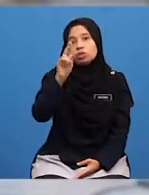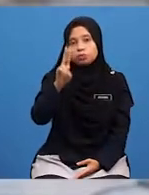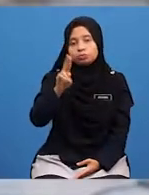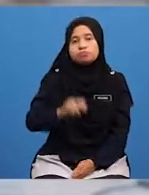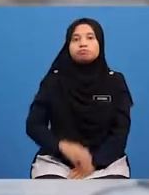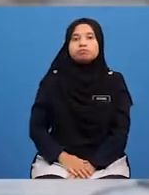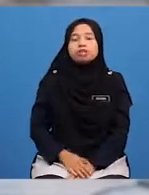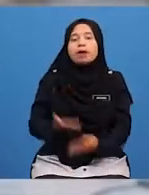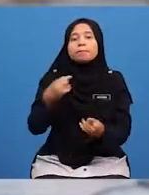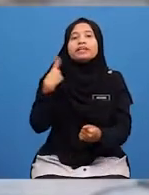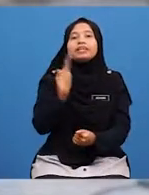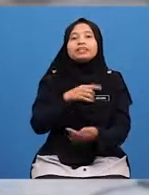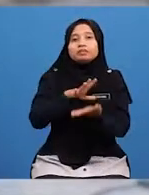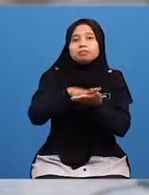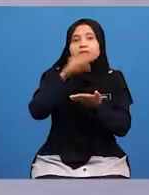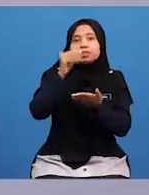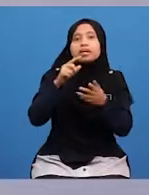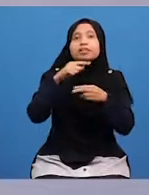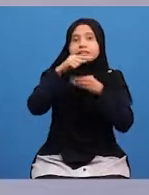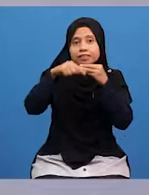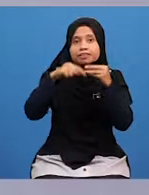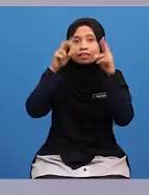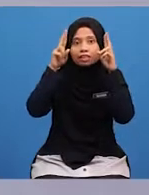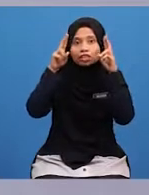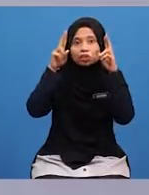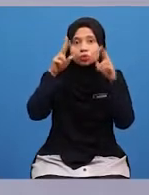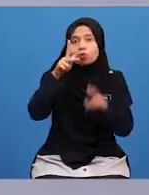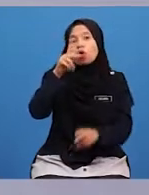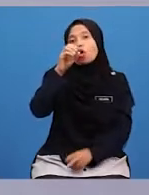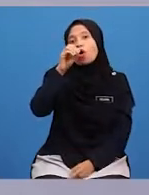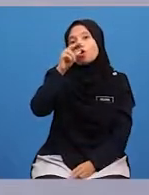Rasul, jom kita pelajari tentang tajuk konsep kenabian.